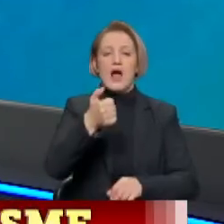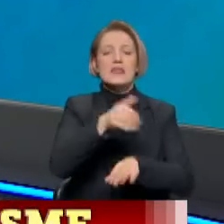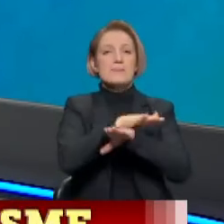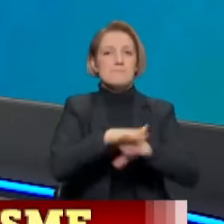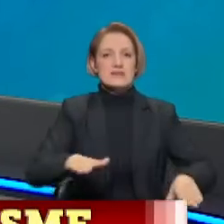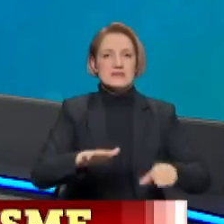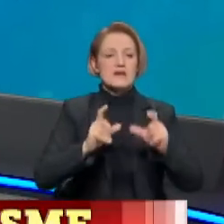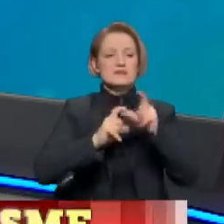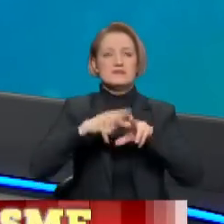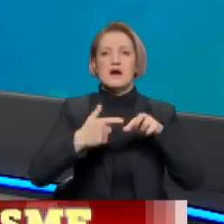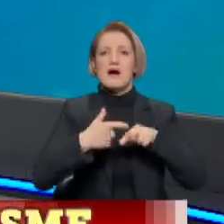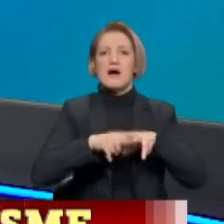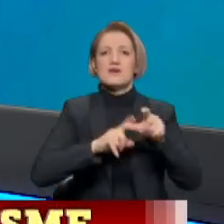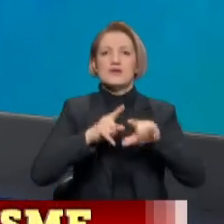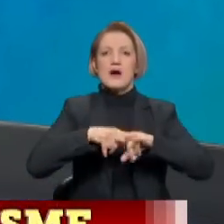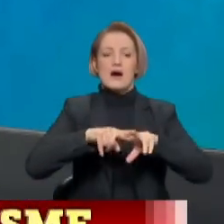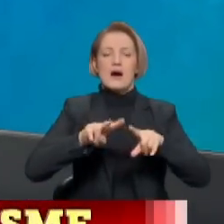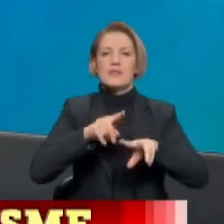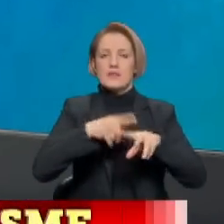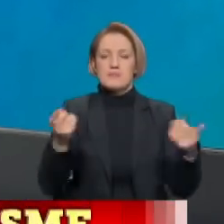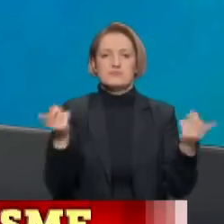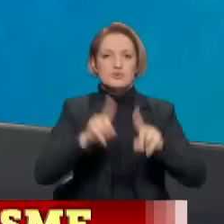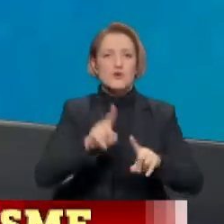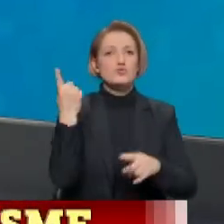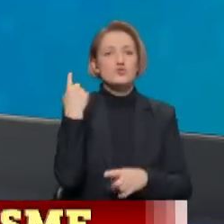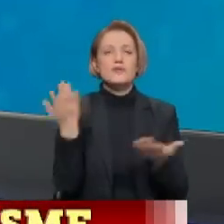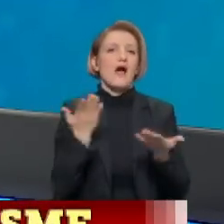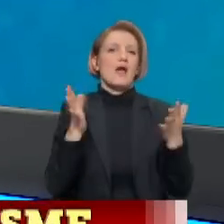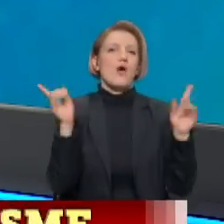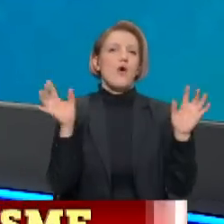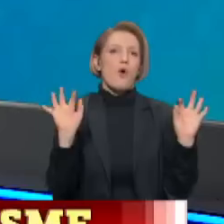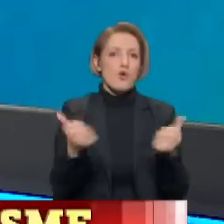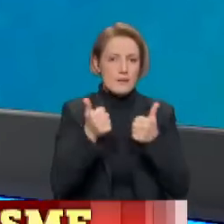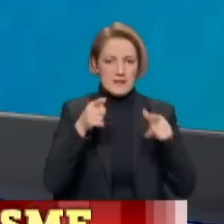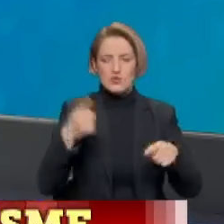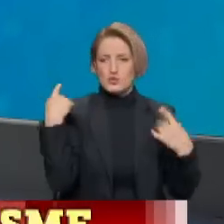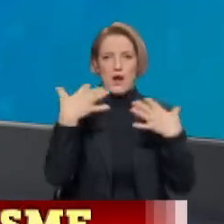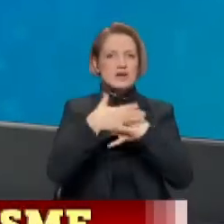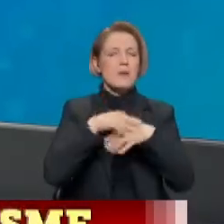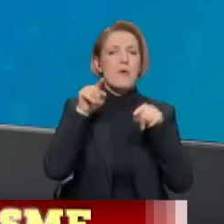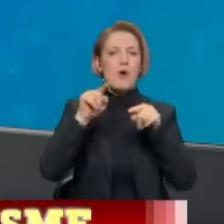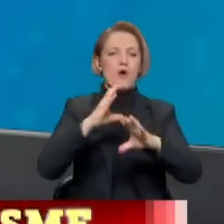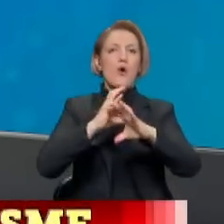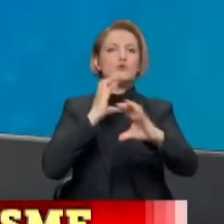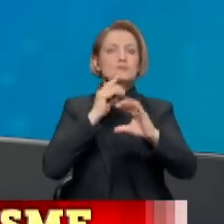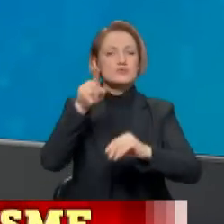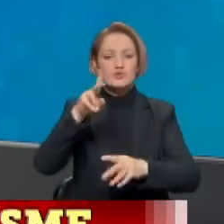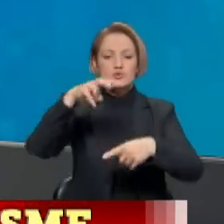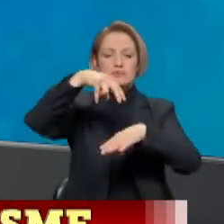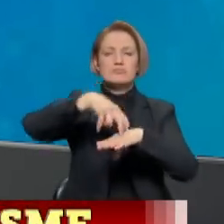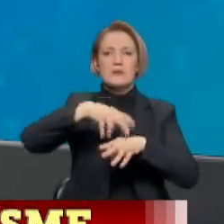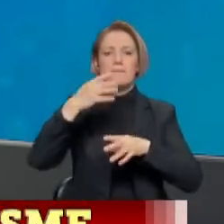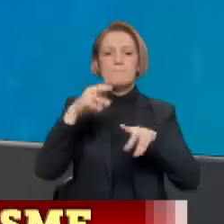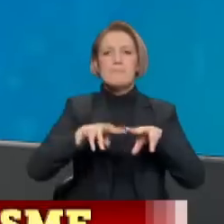Masa Saraçhane'de buluşacak. Yani dün ne kadar önemliyse, dün akşam orada otobüsün üzerinde